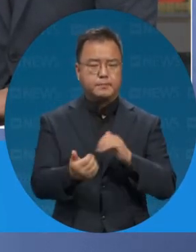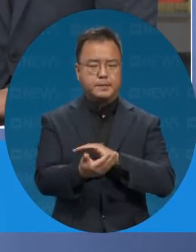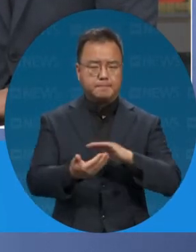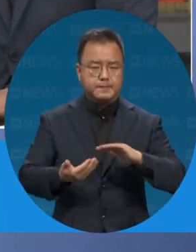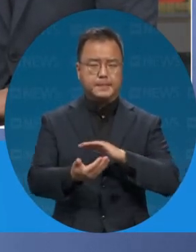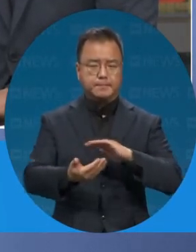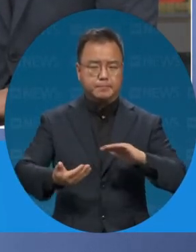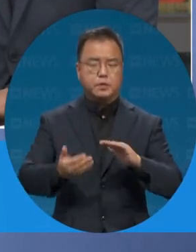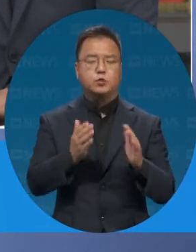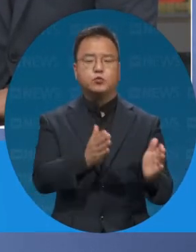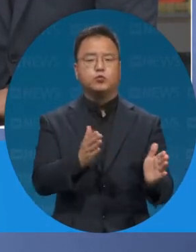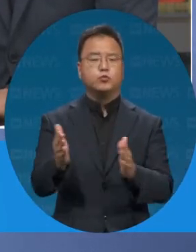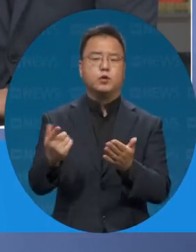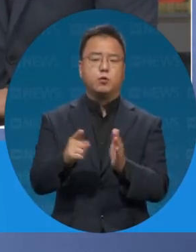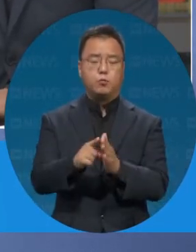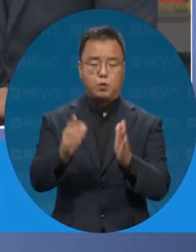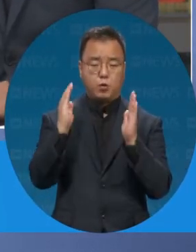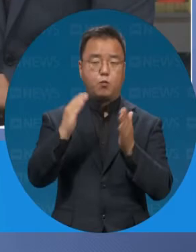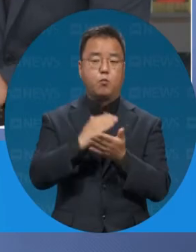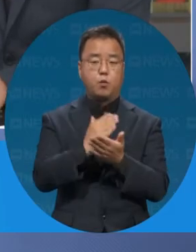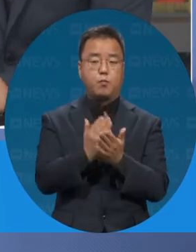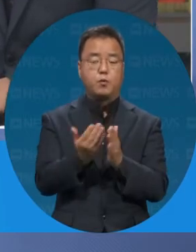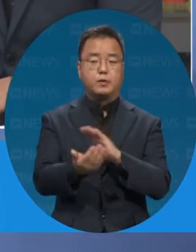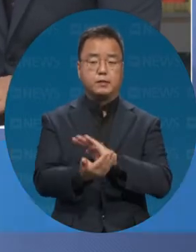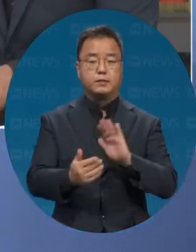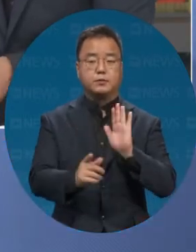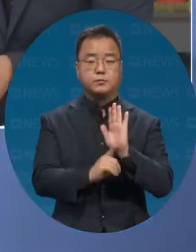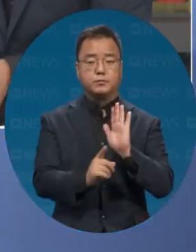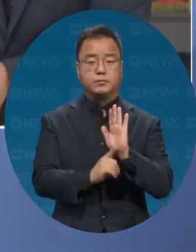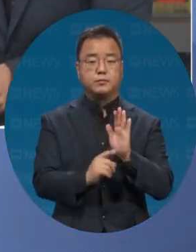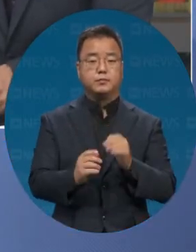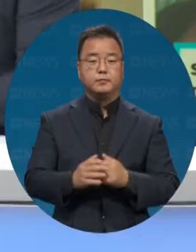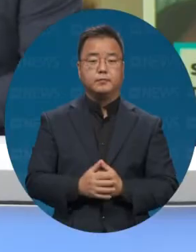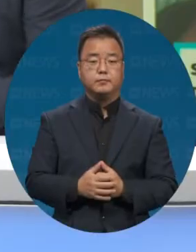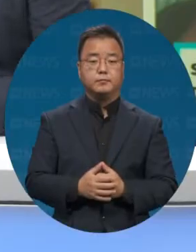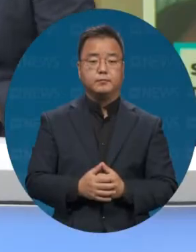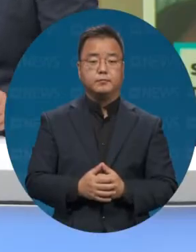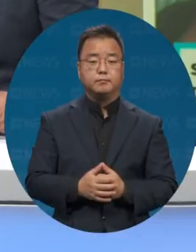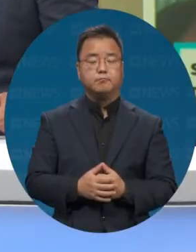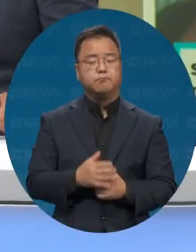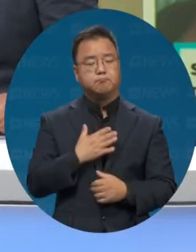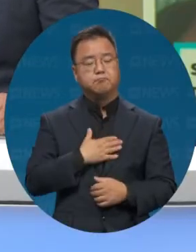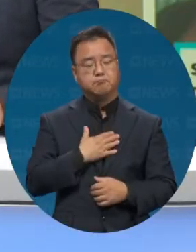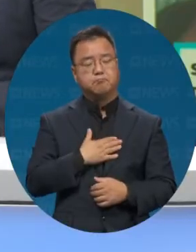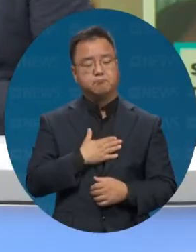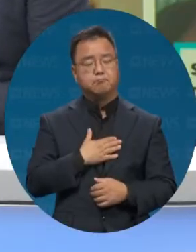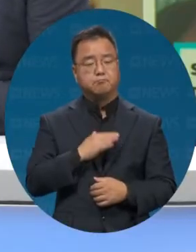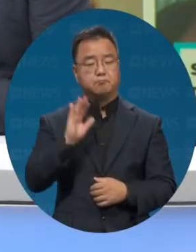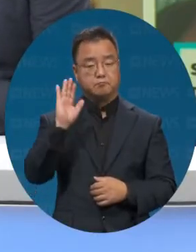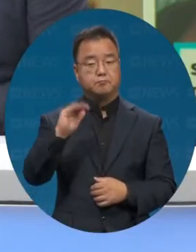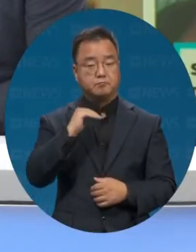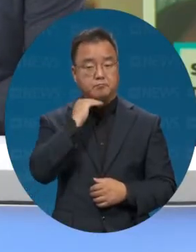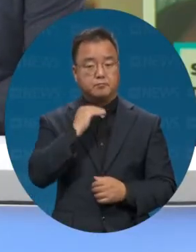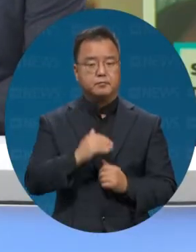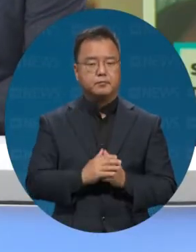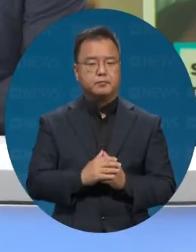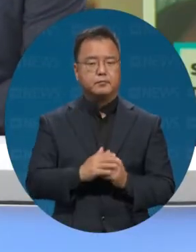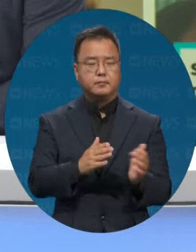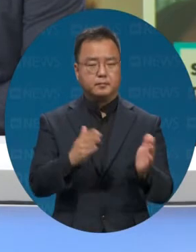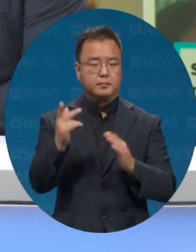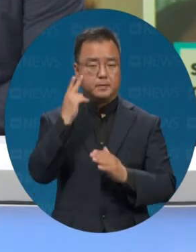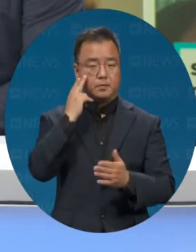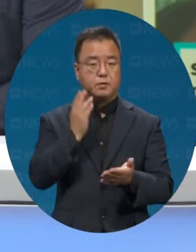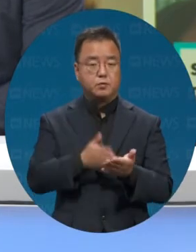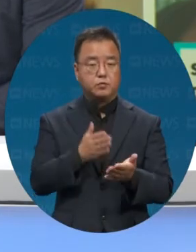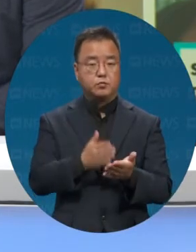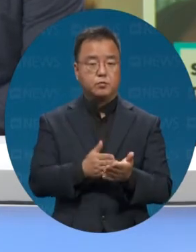시험을 치르는 과목도 사전에 예고하기도 했습니다 근데 어떻게 돌아가는지 좀 지켜 보도록 하겠습니다 아 다음은 미국 소식이군요